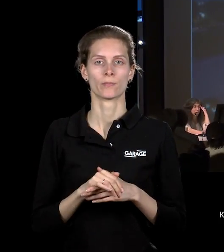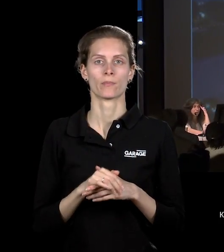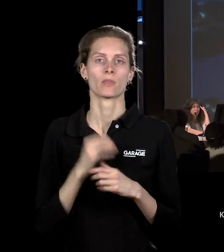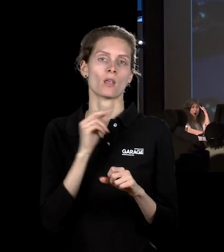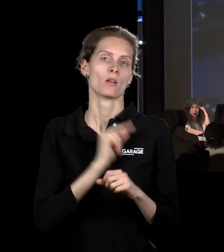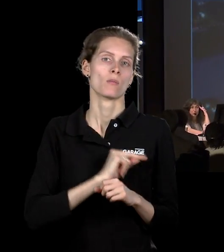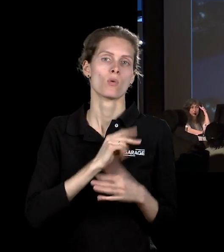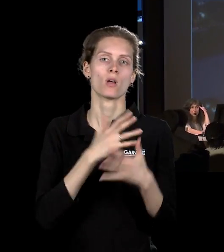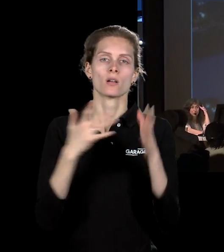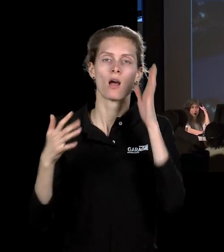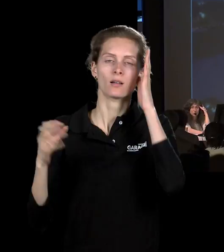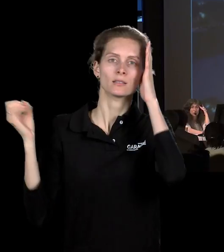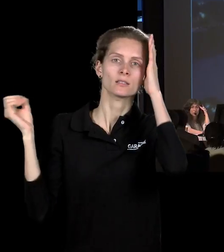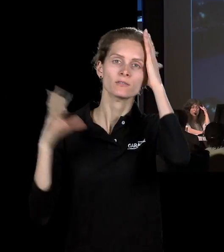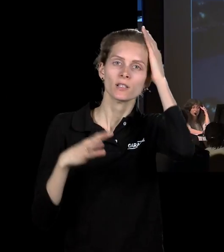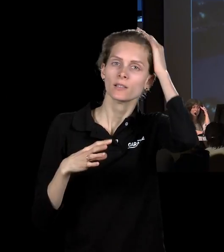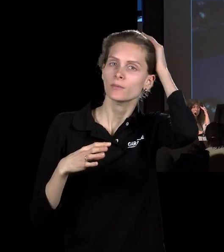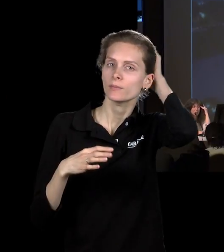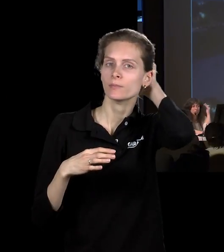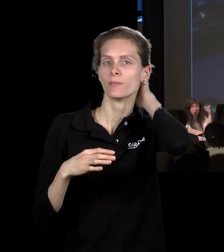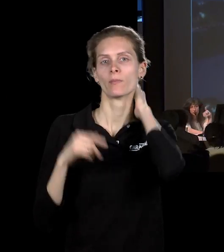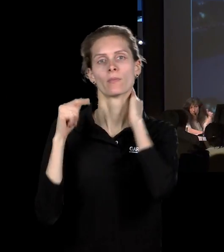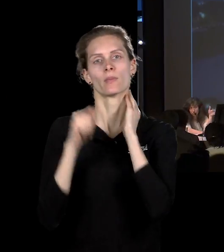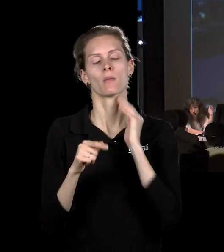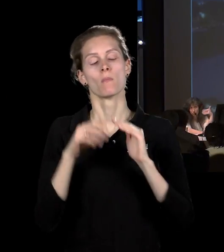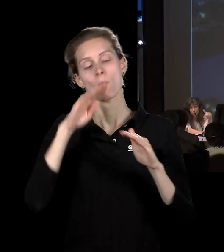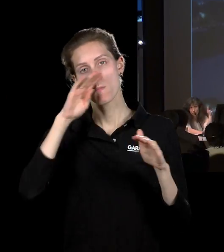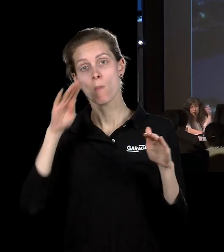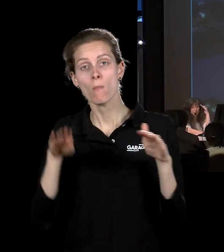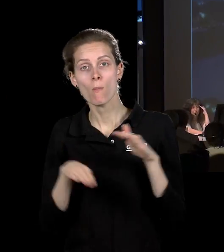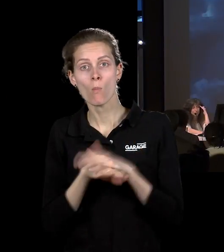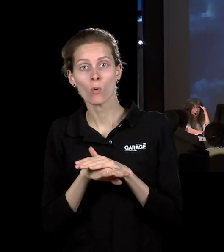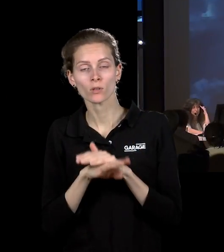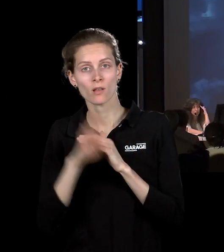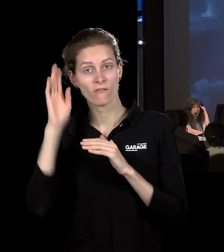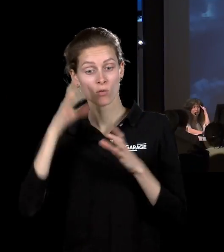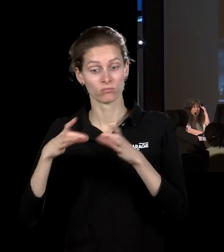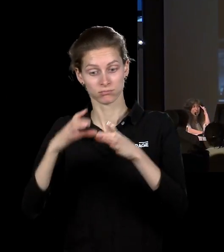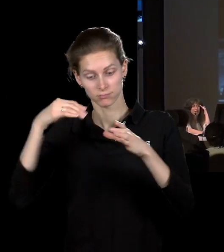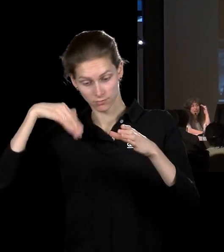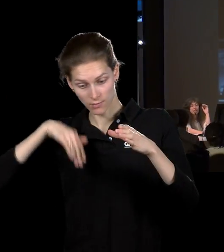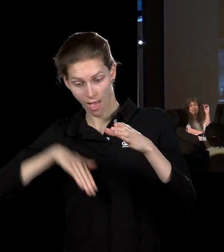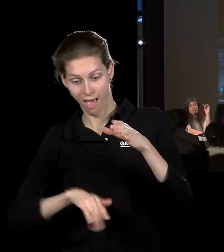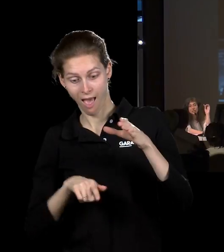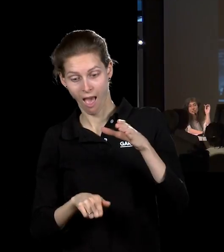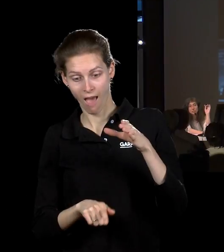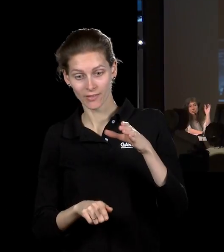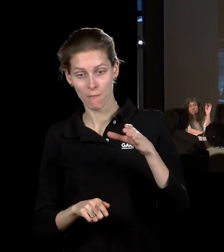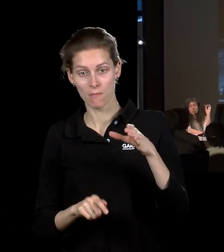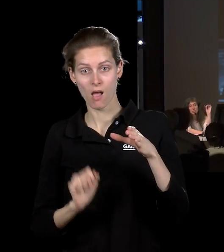разном освещении, которые еще важны тем, что под этим водоемом находится паркинг, и